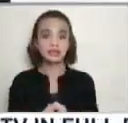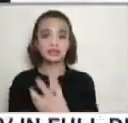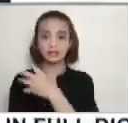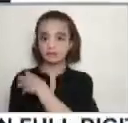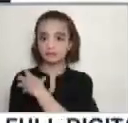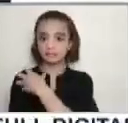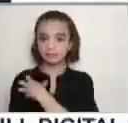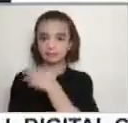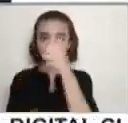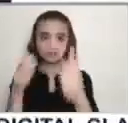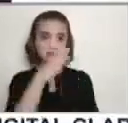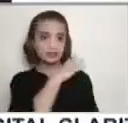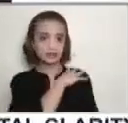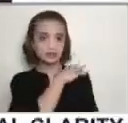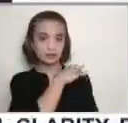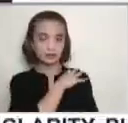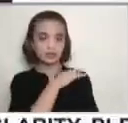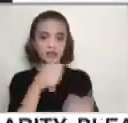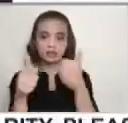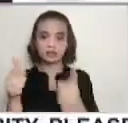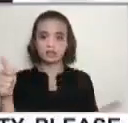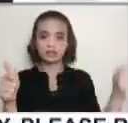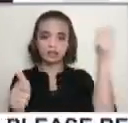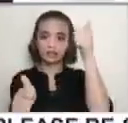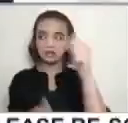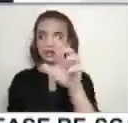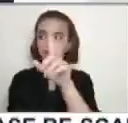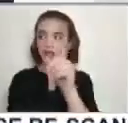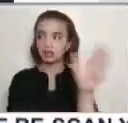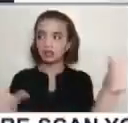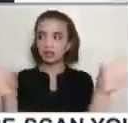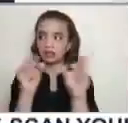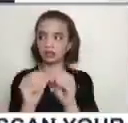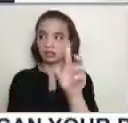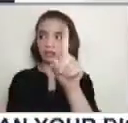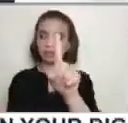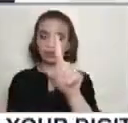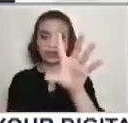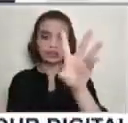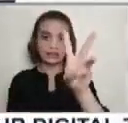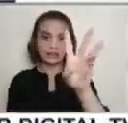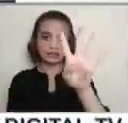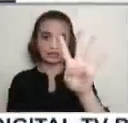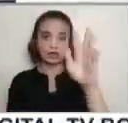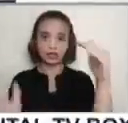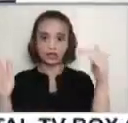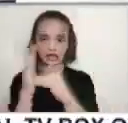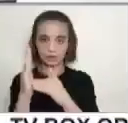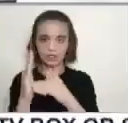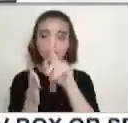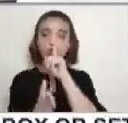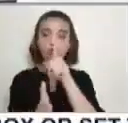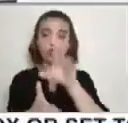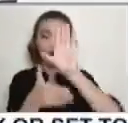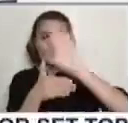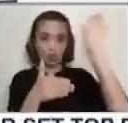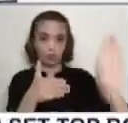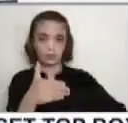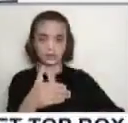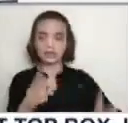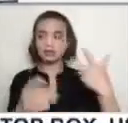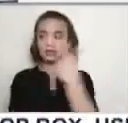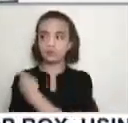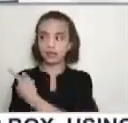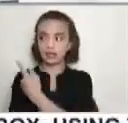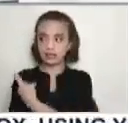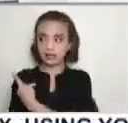Health Minister ng Japan na makapasok sa kanilang bansa ang mga biyaherong fully vaccinated ng Pfizer,